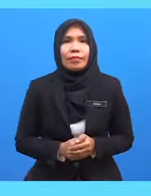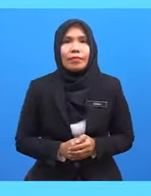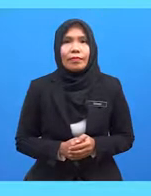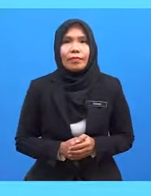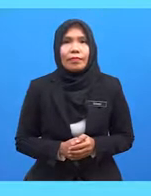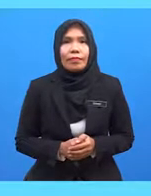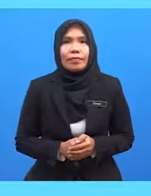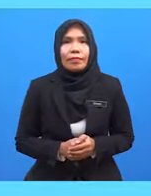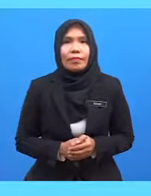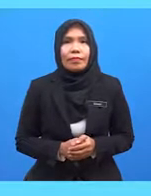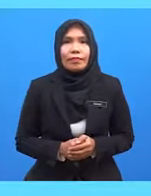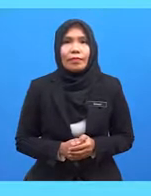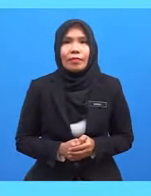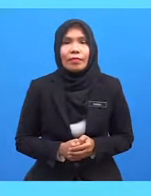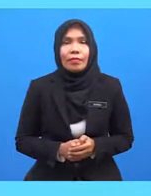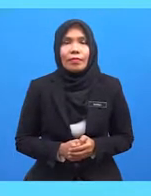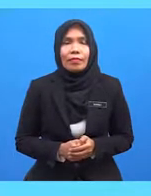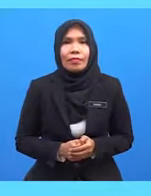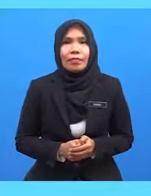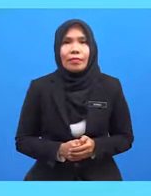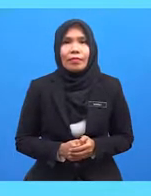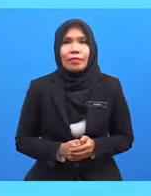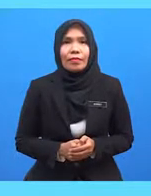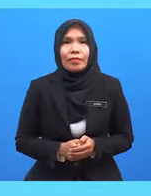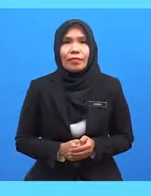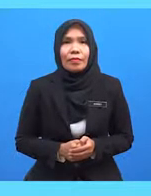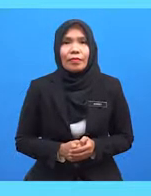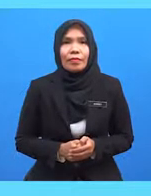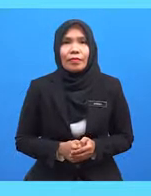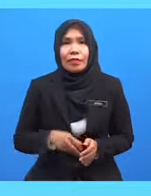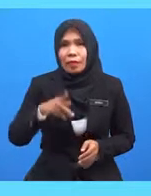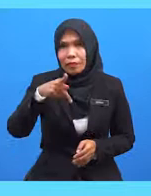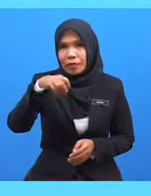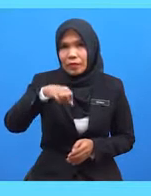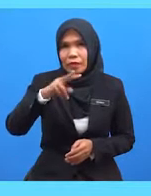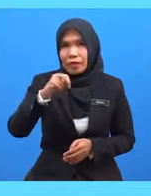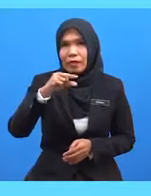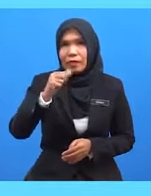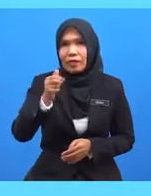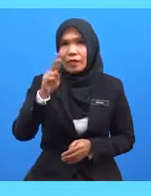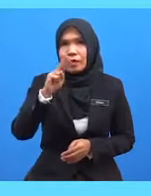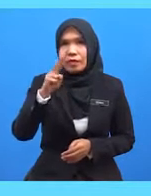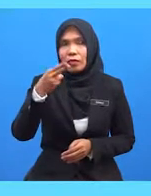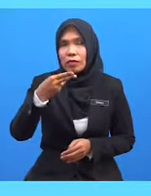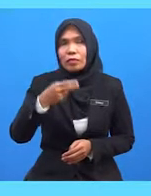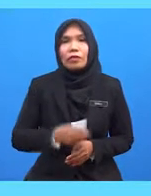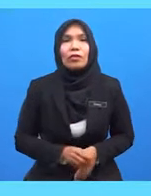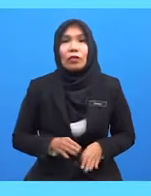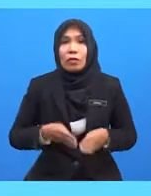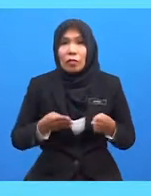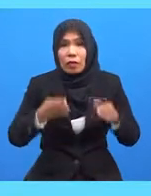mempunyai istilah dalam bahasa Melayu. Pengaruh bahasa Arab ini menjadi lebih ketara